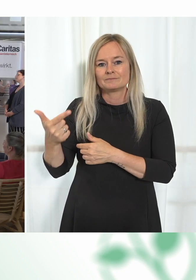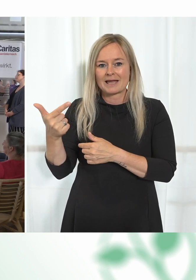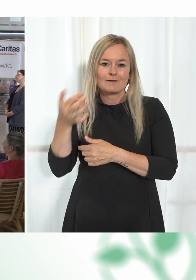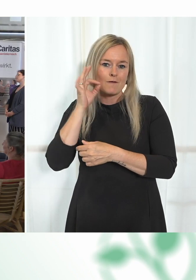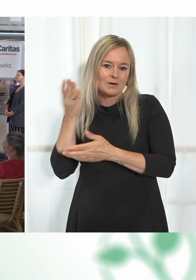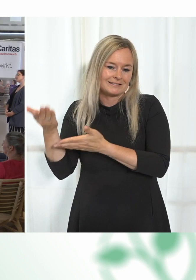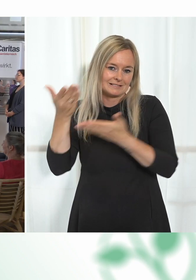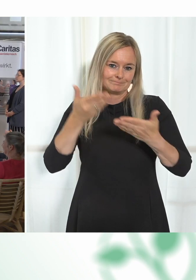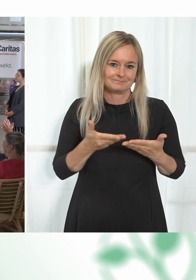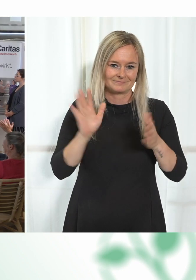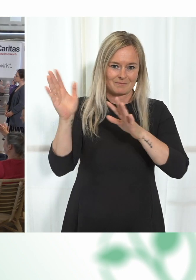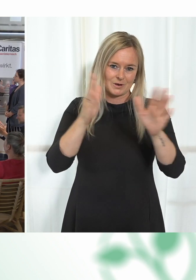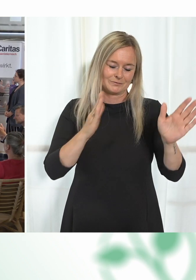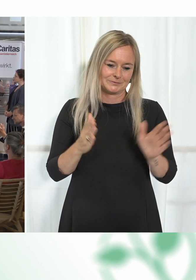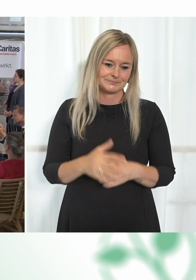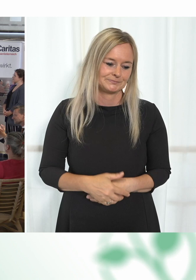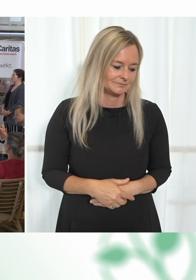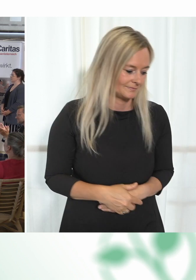mit einem Applaus nach vorne bitten. Herzlich willkommen.